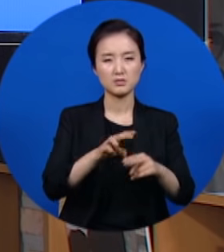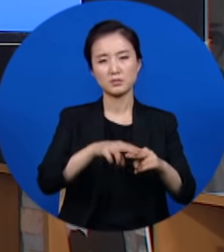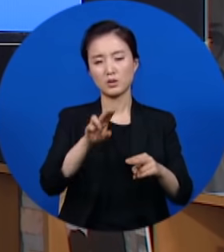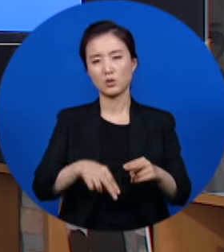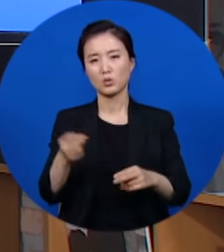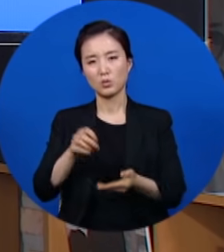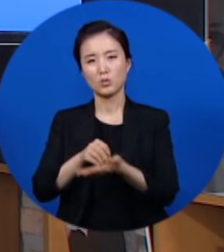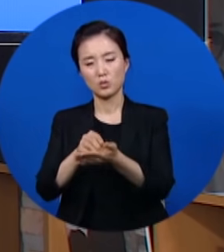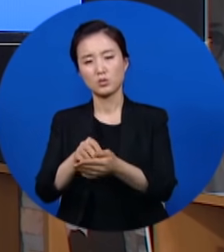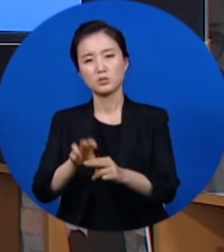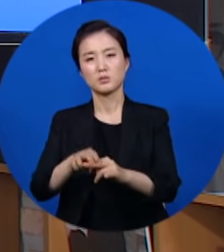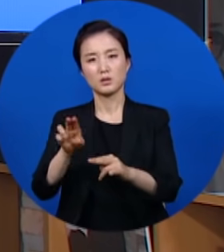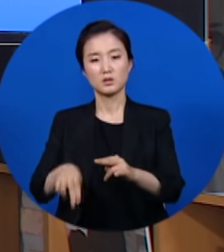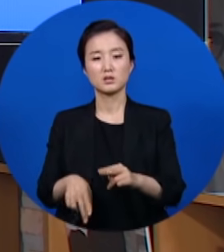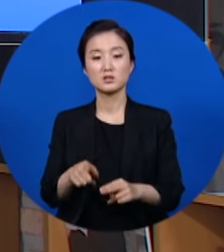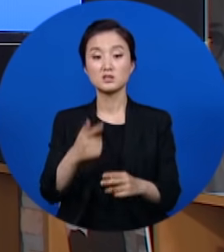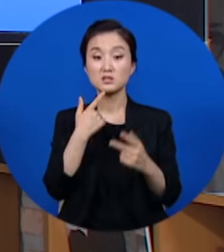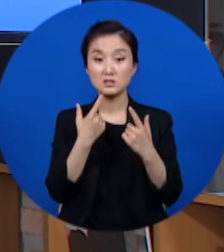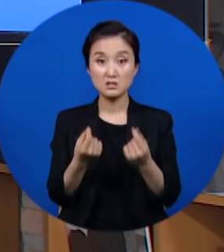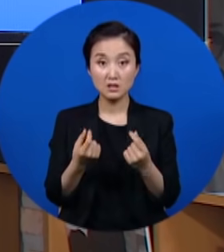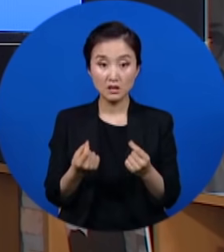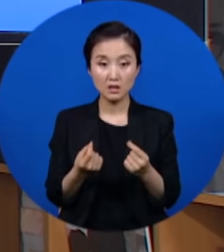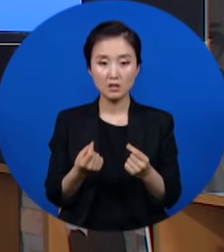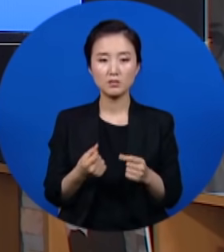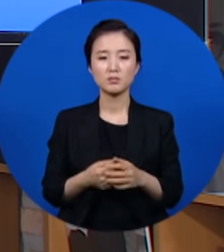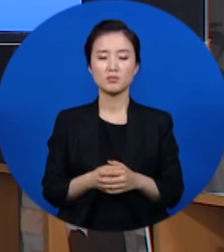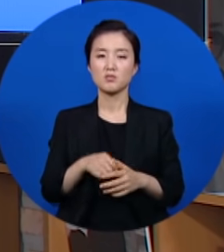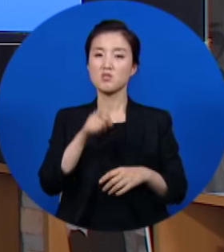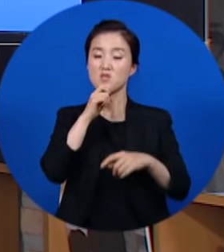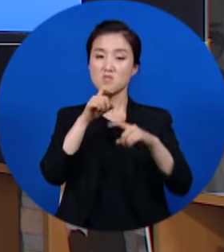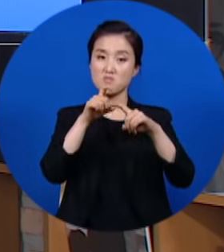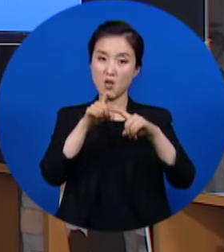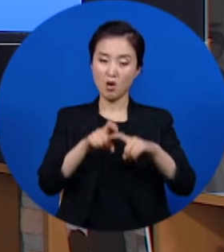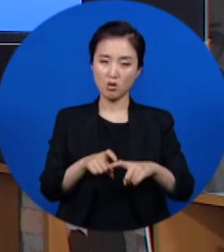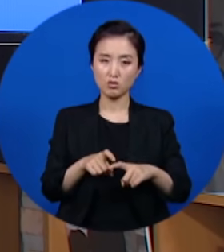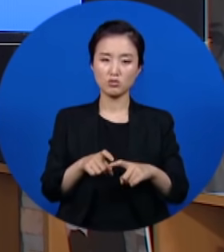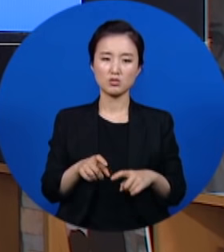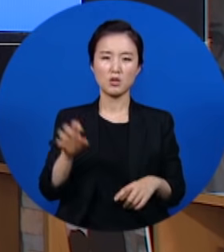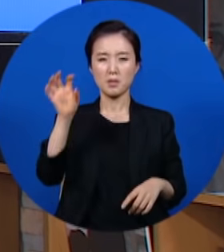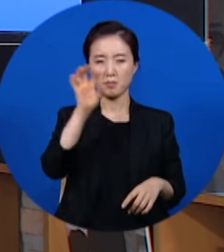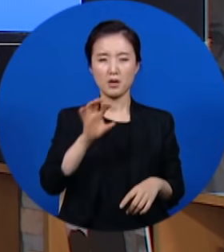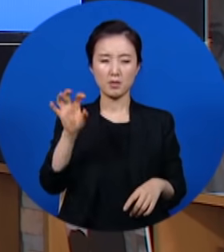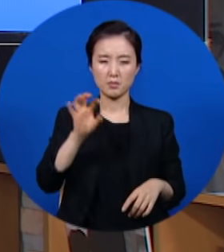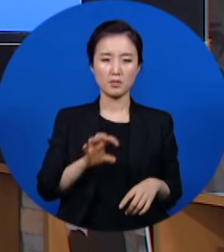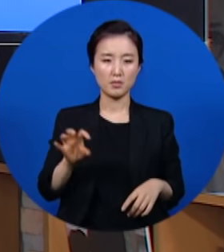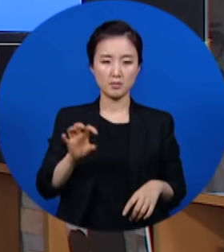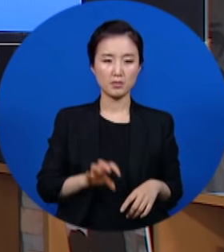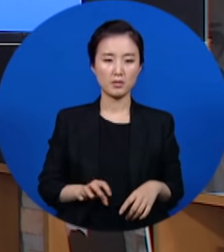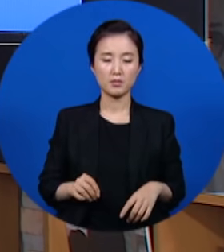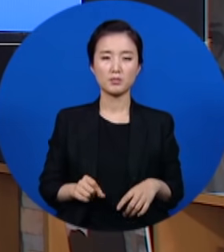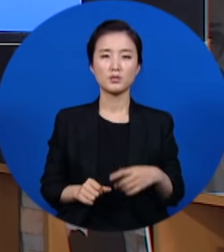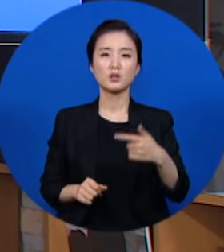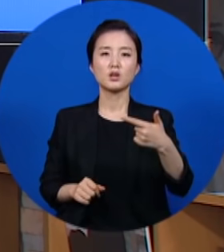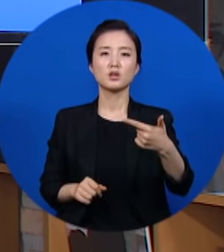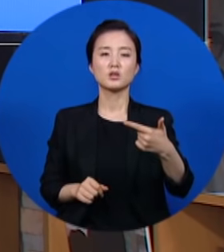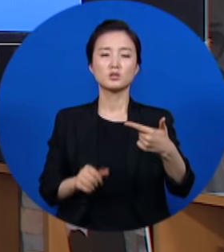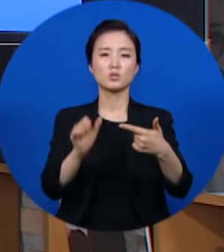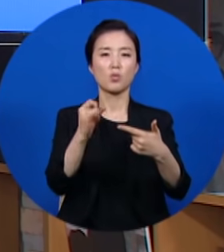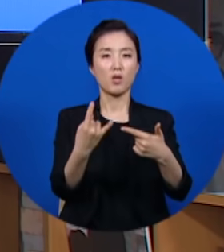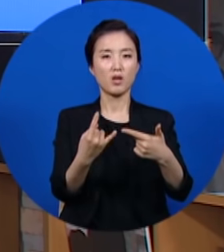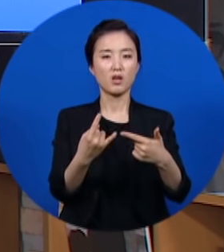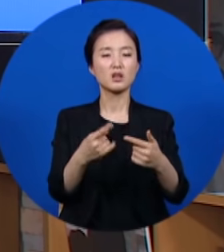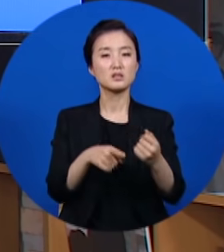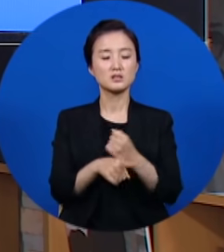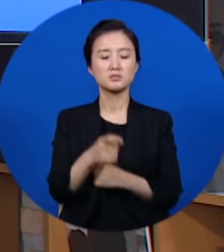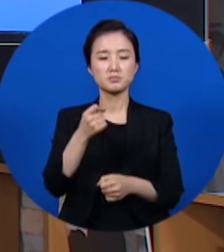평생 해요 평균 6번 정도를 반복해야 겨우 60 가 에다 있는 세상 이래요